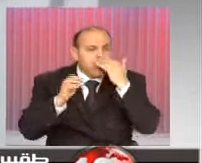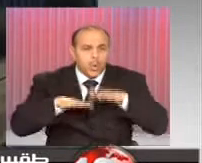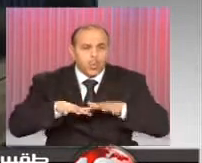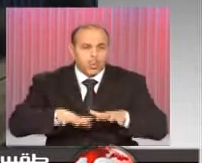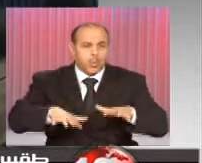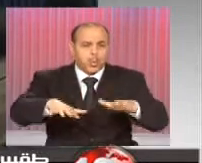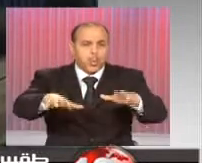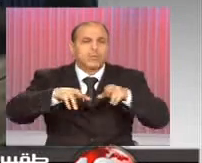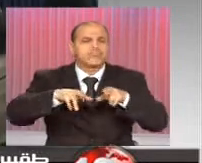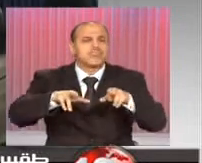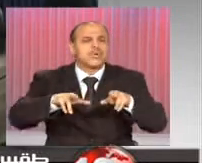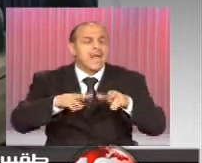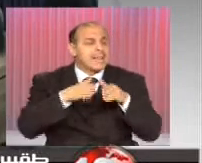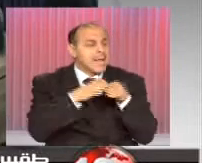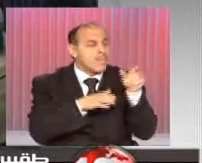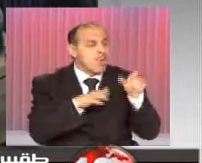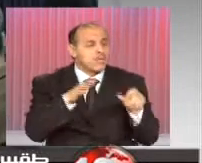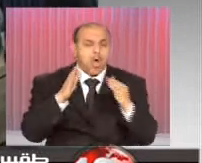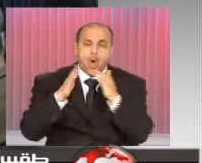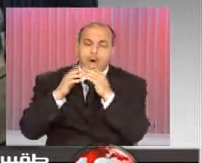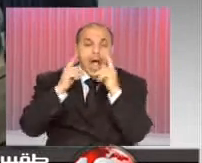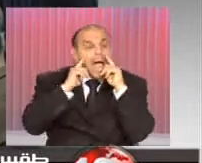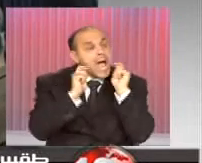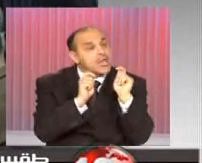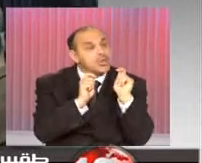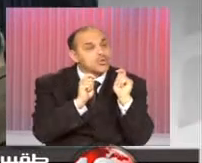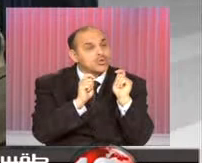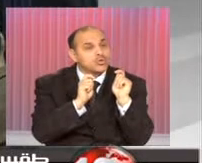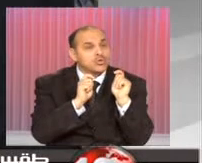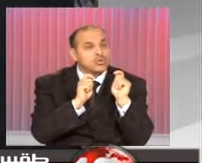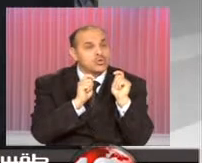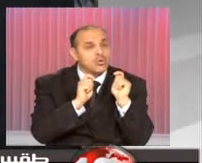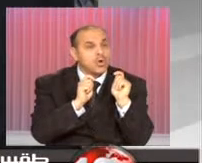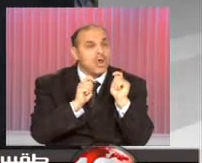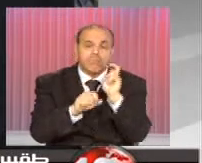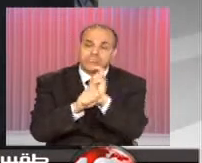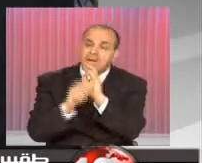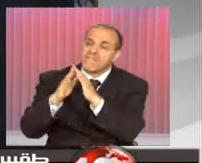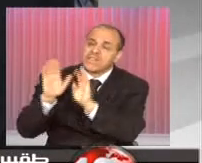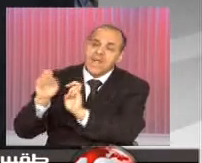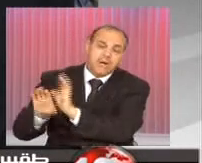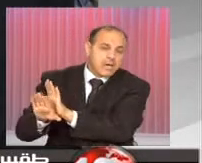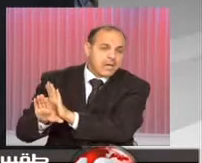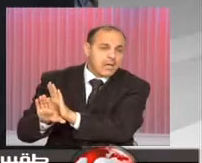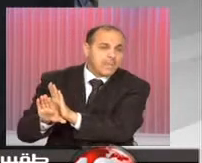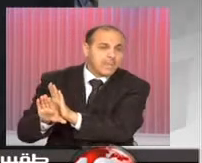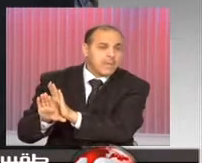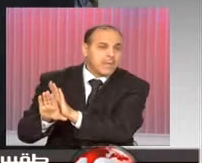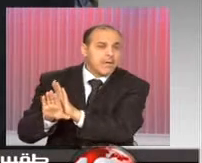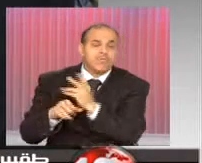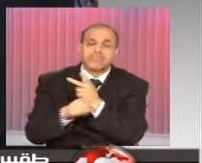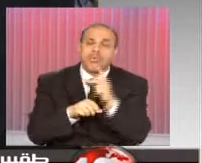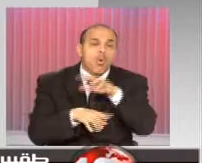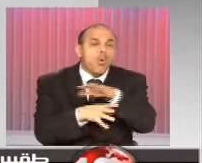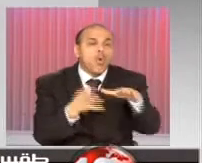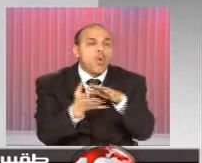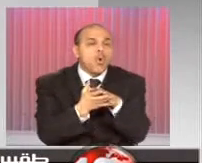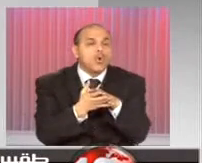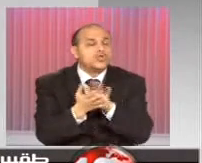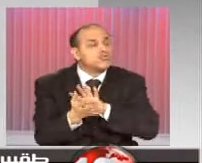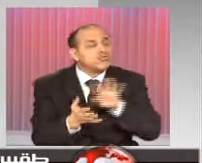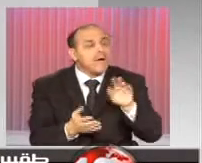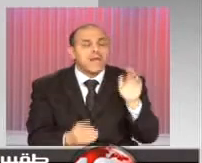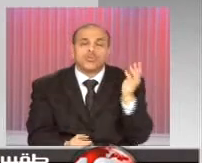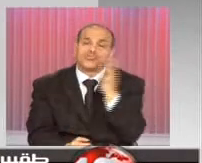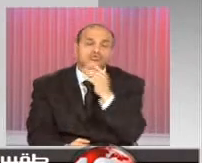الطرقات، داعيا المواطنين إلى توخي الحذر وعدم مغادرة منازلهم. كما أعلنت حالة الطوارئ في أجزاء الجانب الشمالي